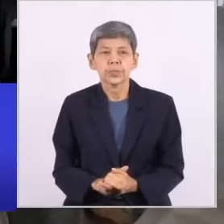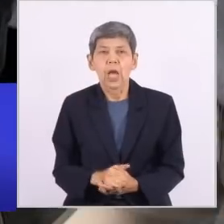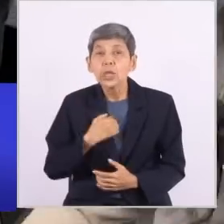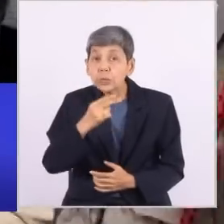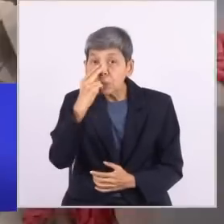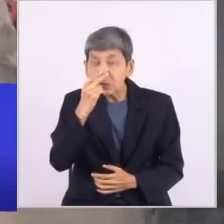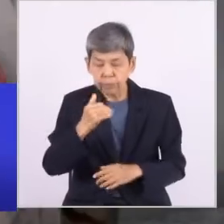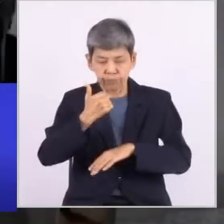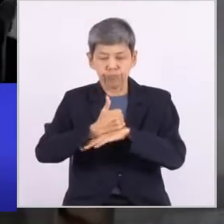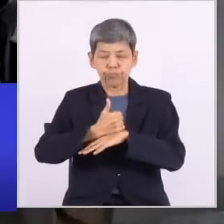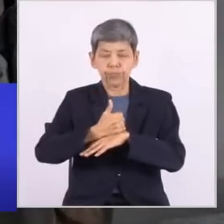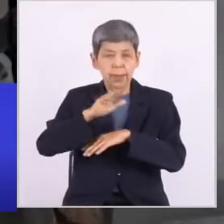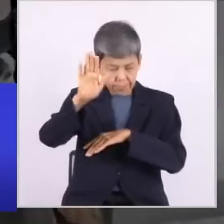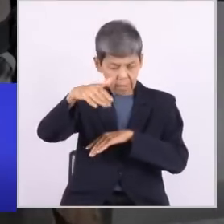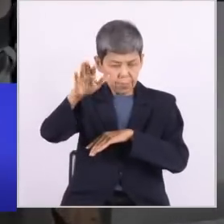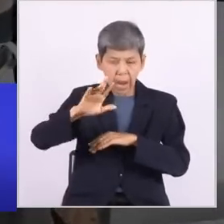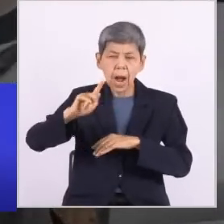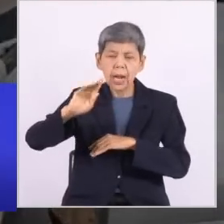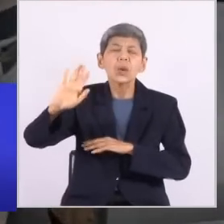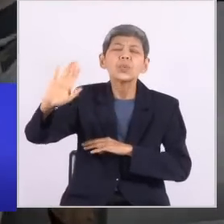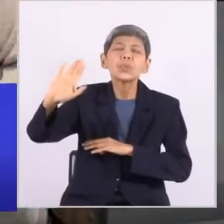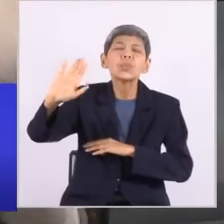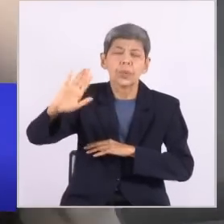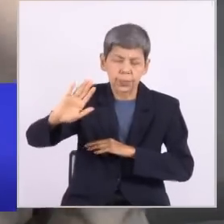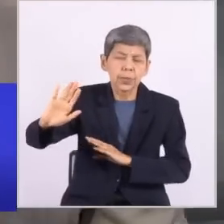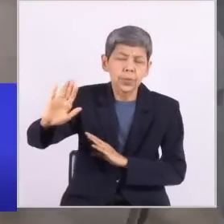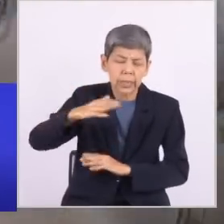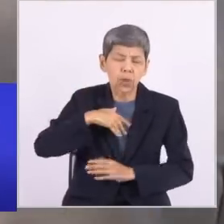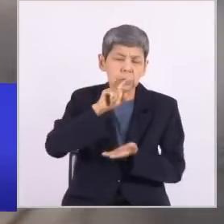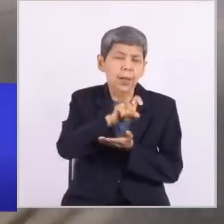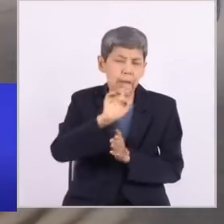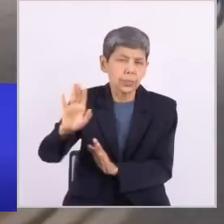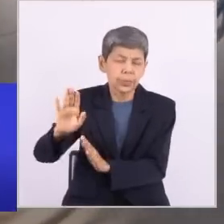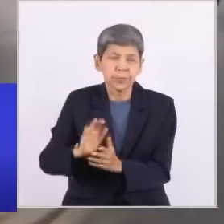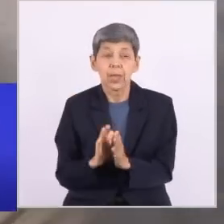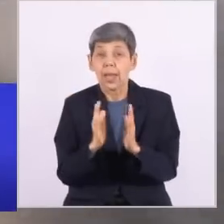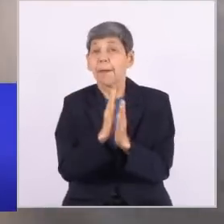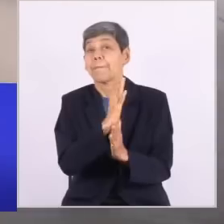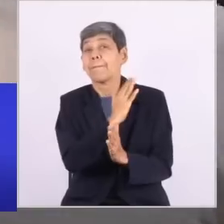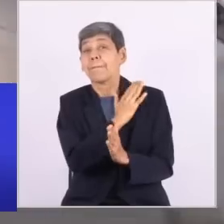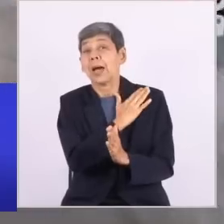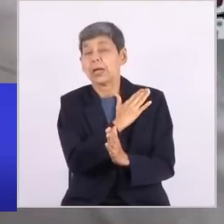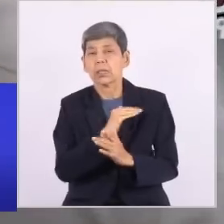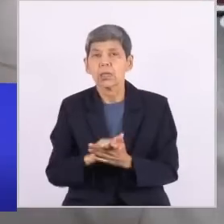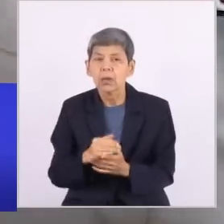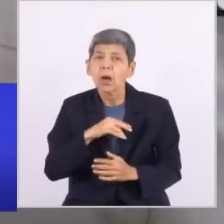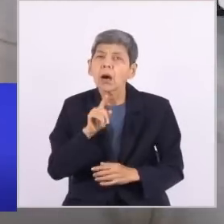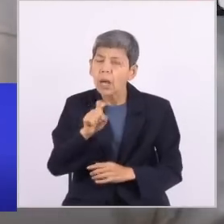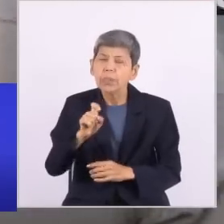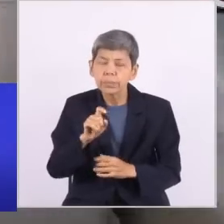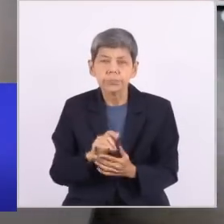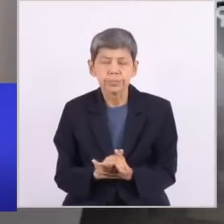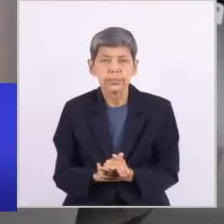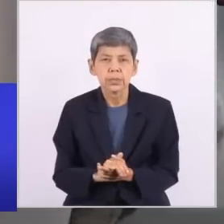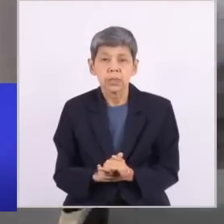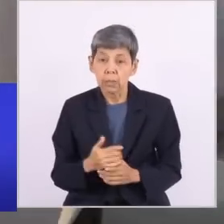เจ้าคณะอำเภอก็มาโบกมือบอกว่านักข่าวไม่ต้องเข้ามานะช่างภาพอยู่ข้างนอกนะ รักในการถามตรงไปตรงมาของนักข่าวใช ่ไหมใช่ ต